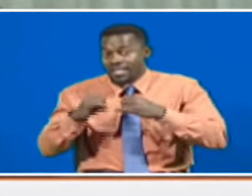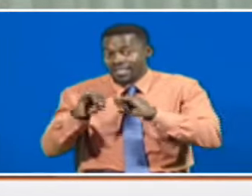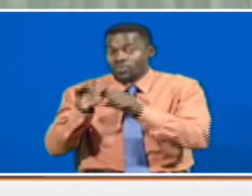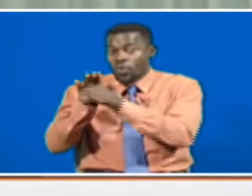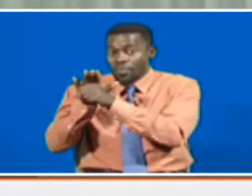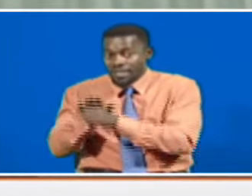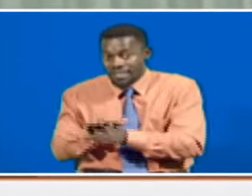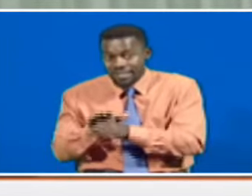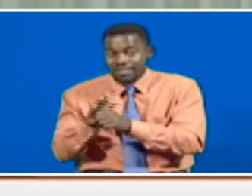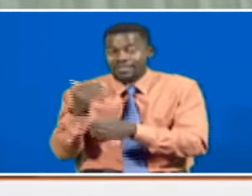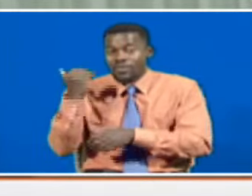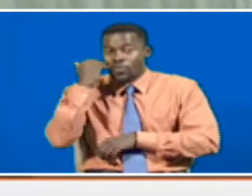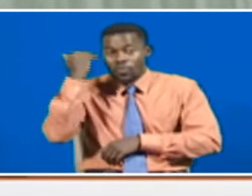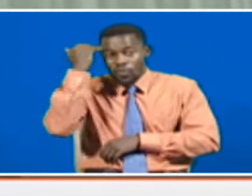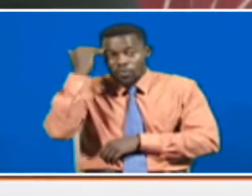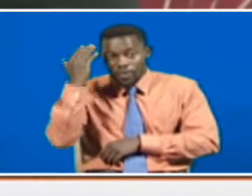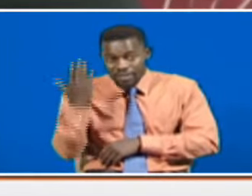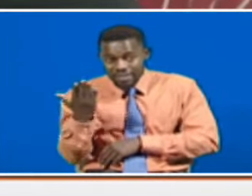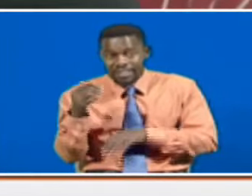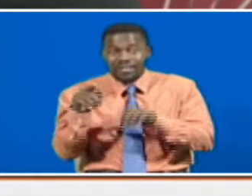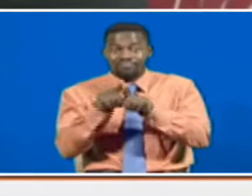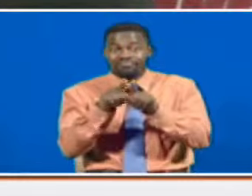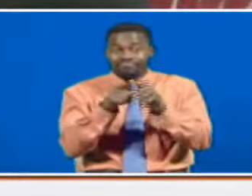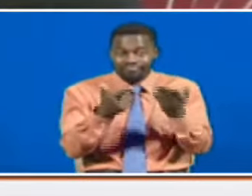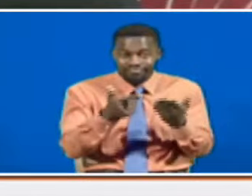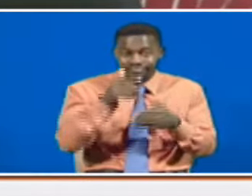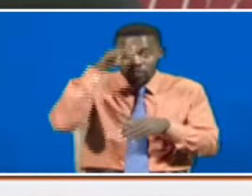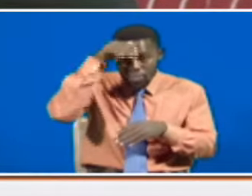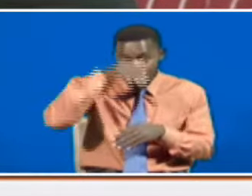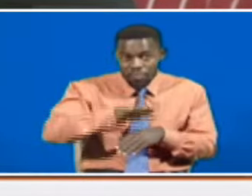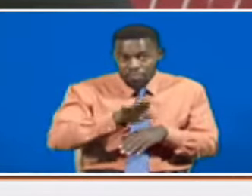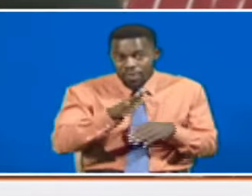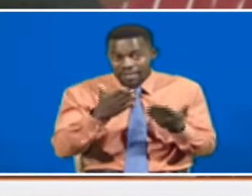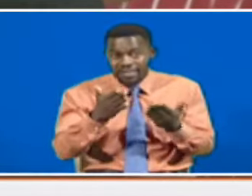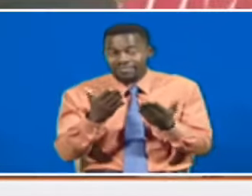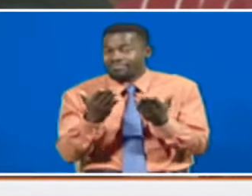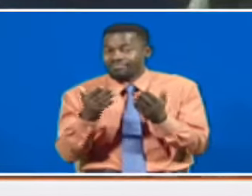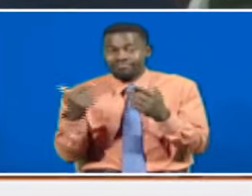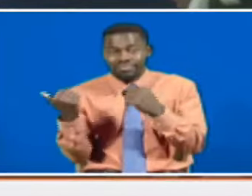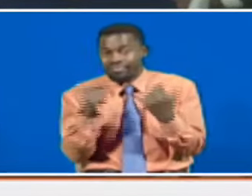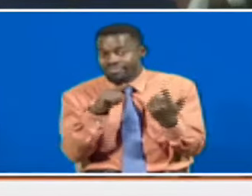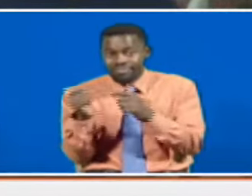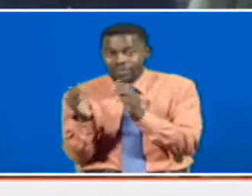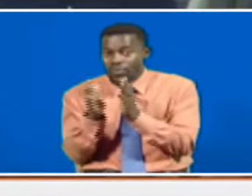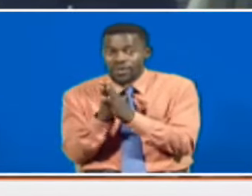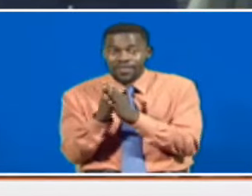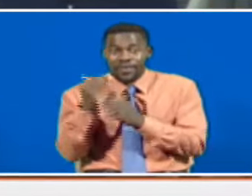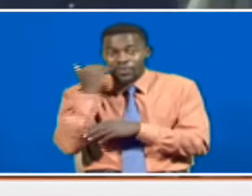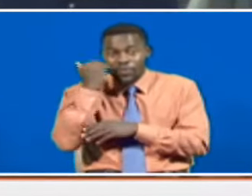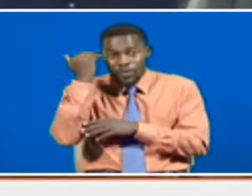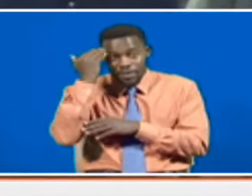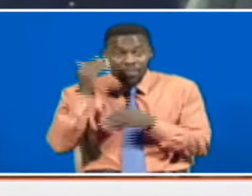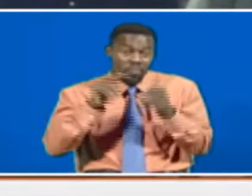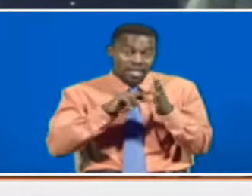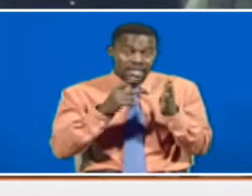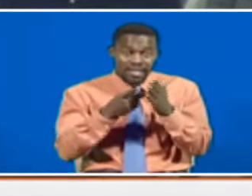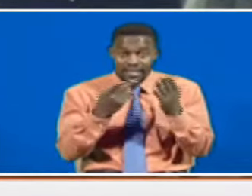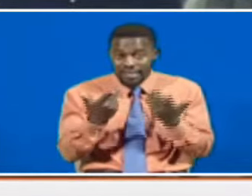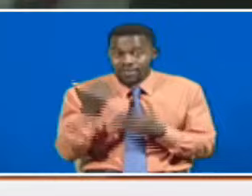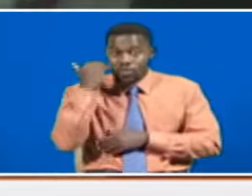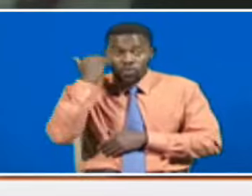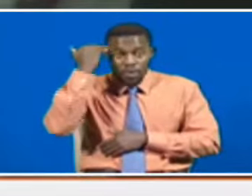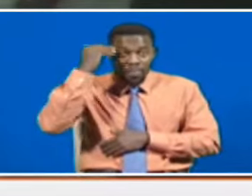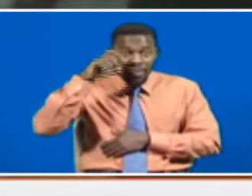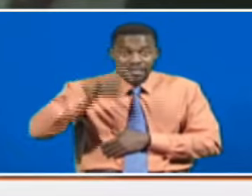ya serikali, ikiwemo bunge na mahakama. Adhiambo anasisitiza kuwa lazima mihimili hiyo iwe huru katika utendakazi